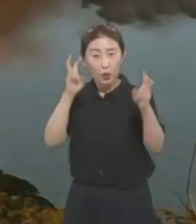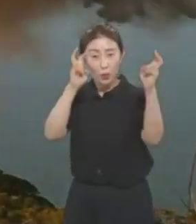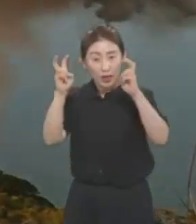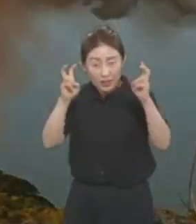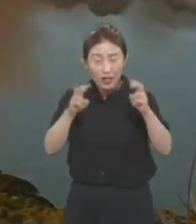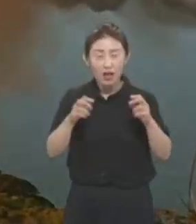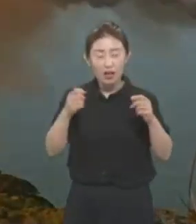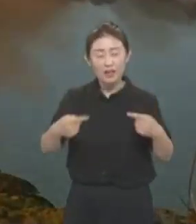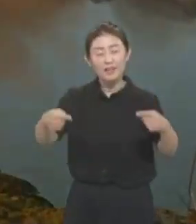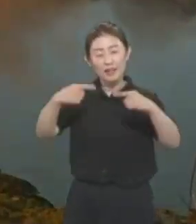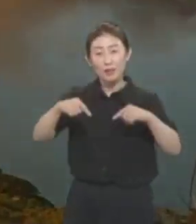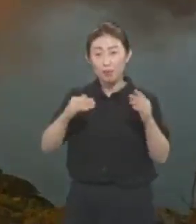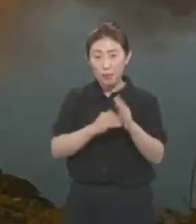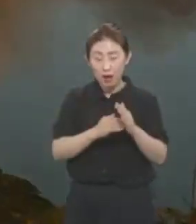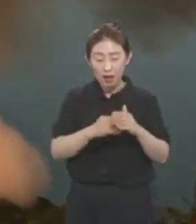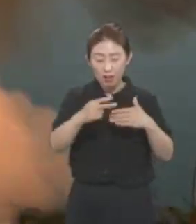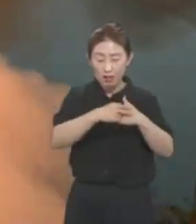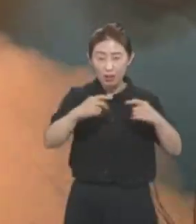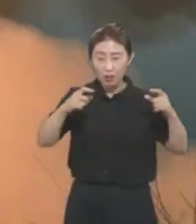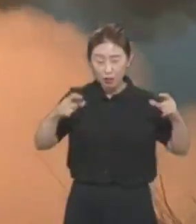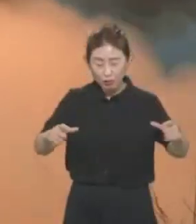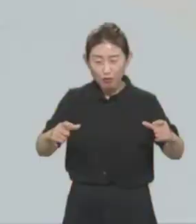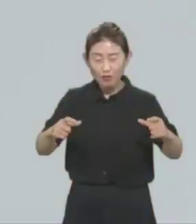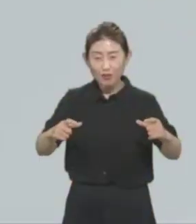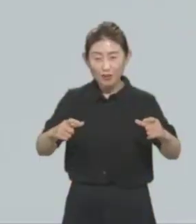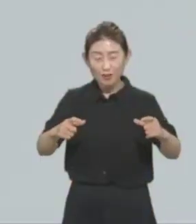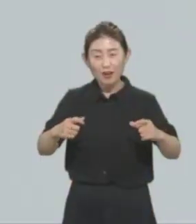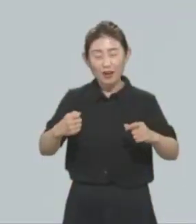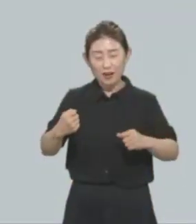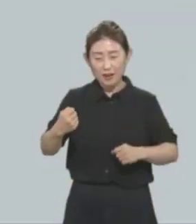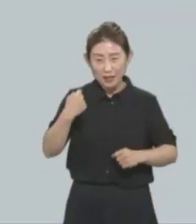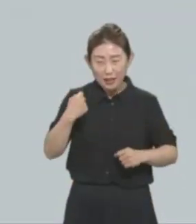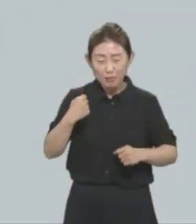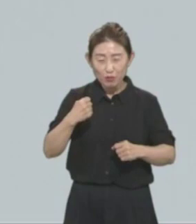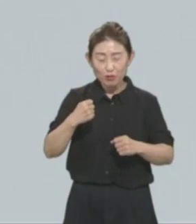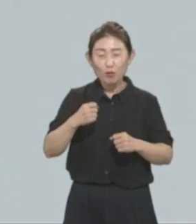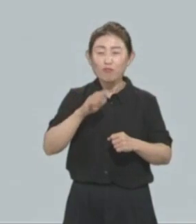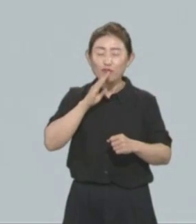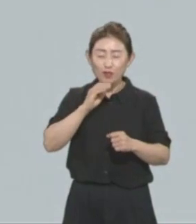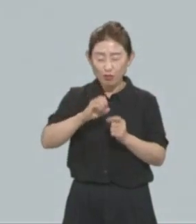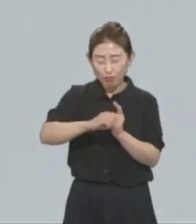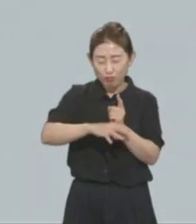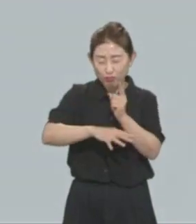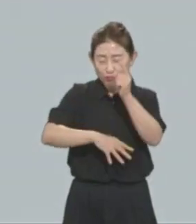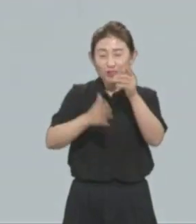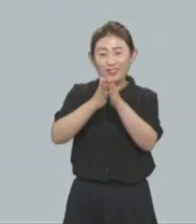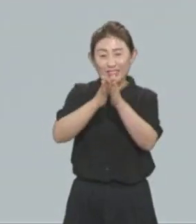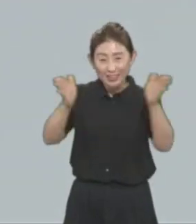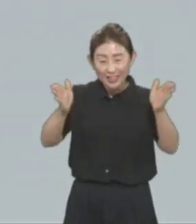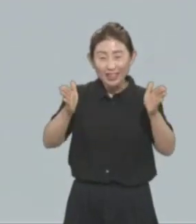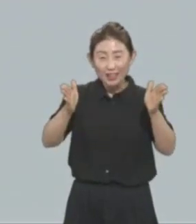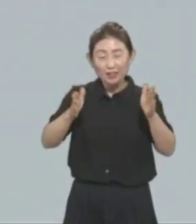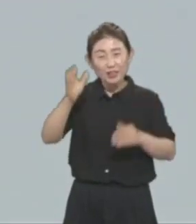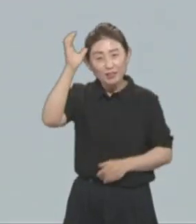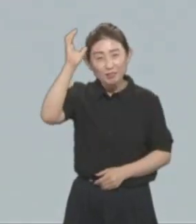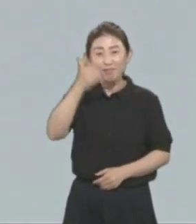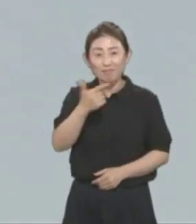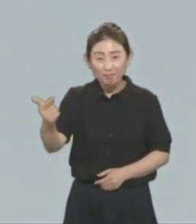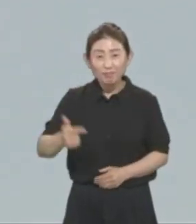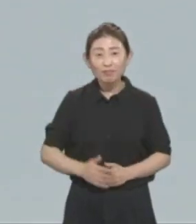민간기업들이 참여했으며 대덕이 이끄는 새로운 우주시대가 다가오고 있다는 기대감도 커지고 있습니다. TJB